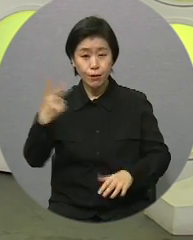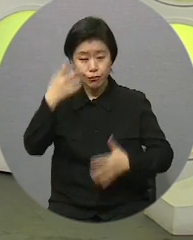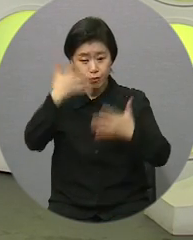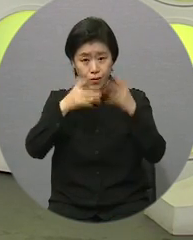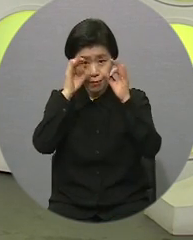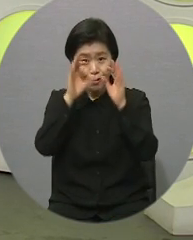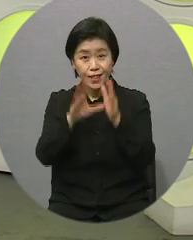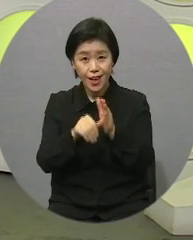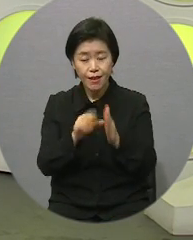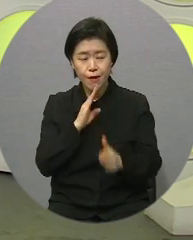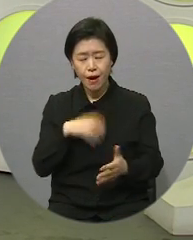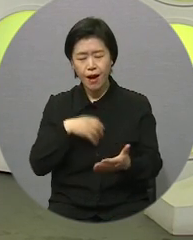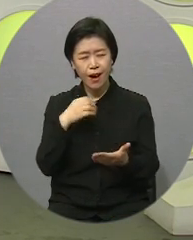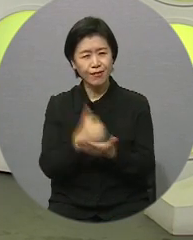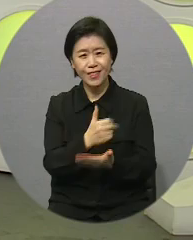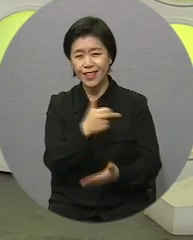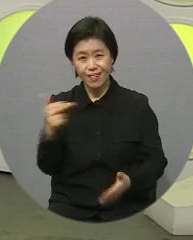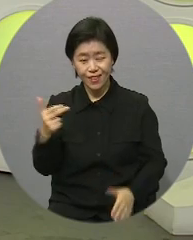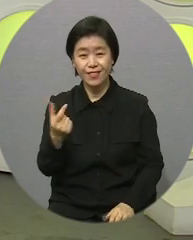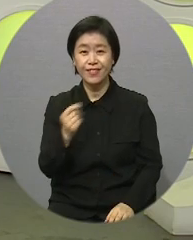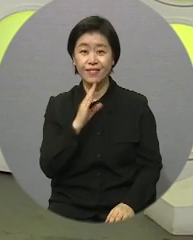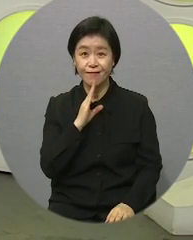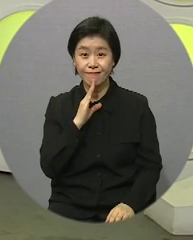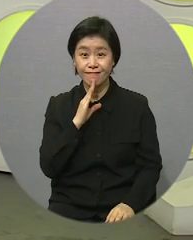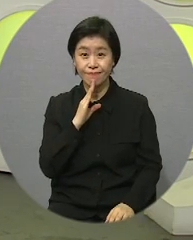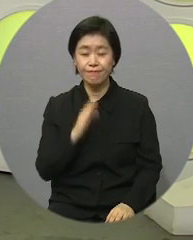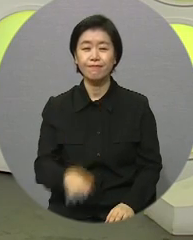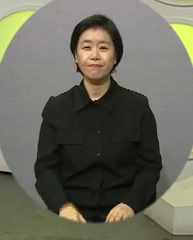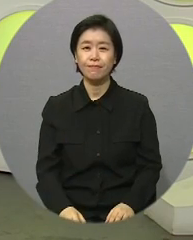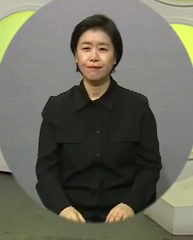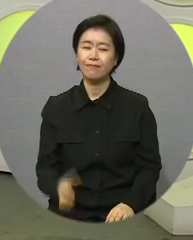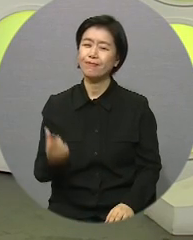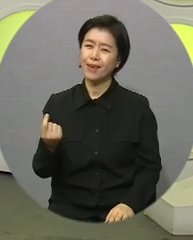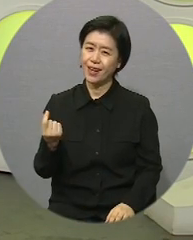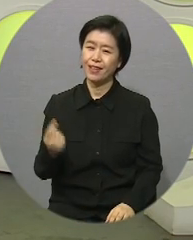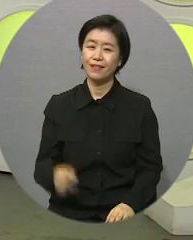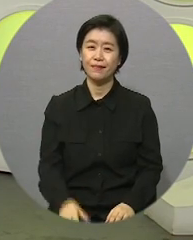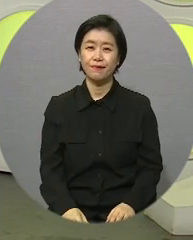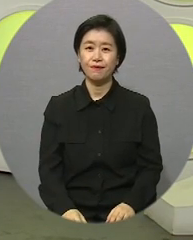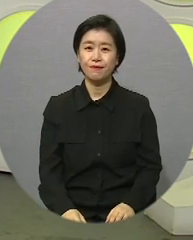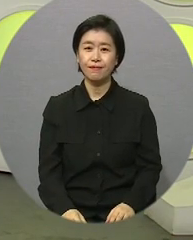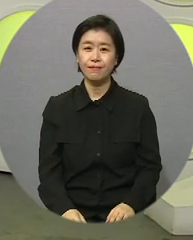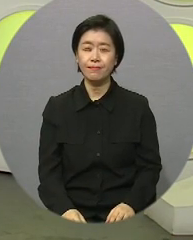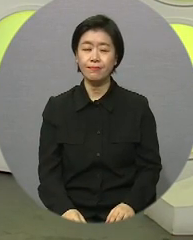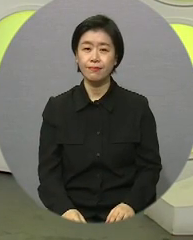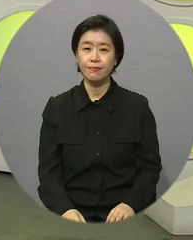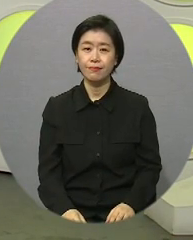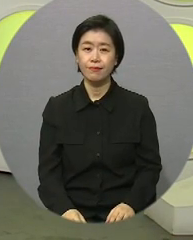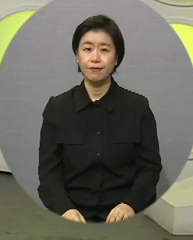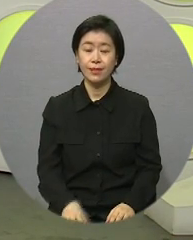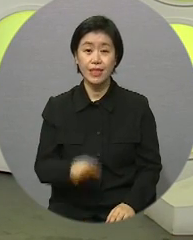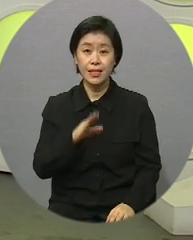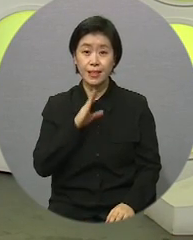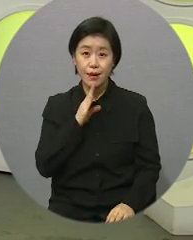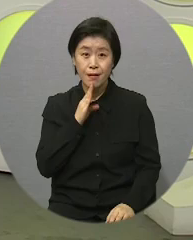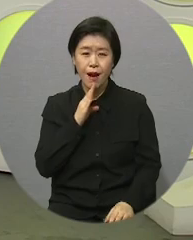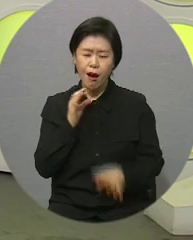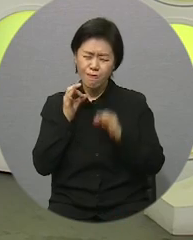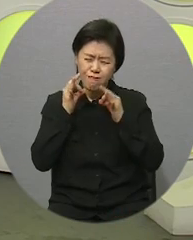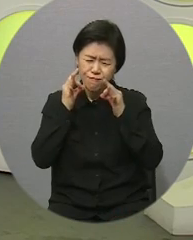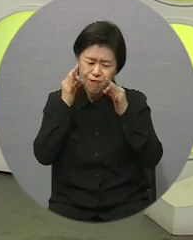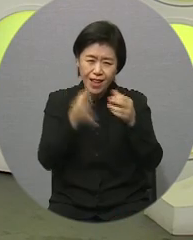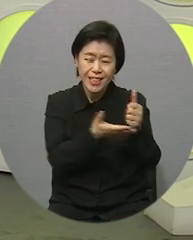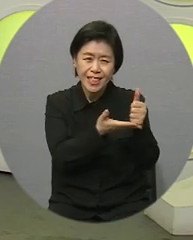통해서 봐도 참 감동적인 그런 순간이었던 거 같아요네네 자 먼저 힘들게 홍수산 씨를